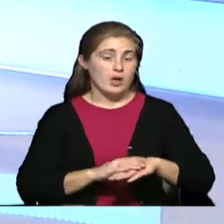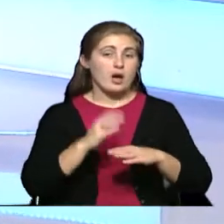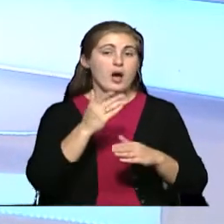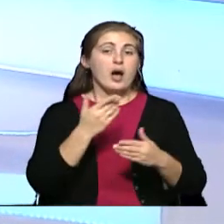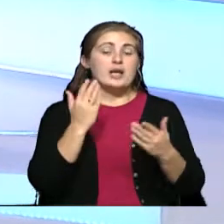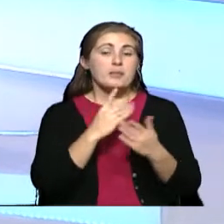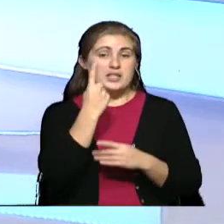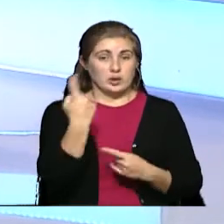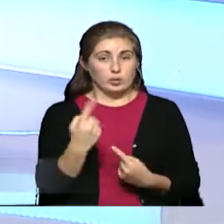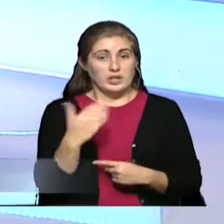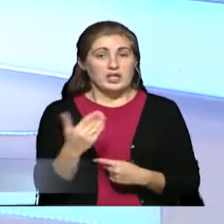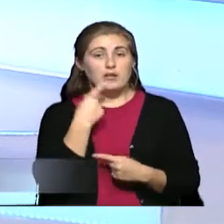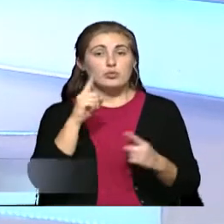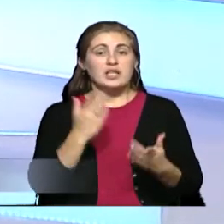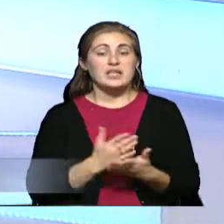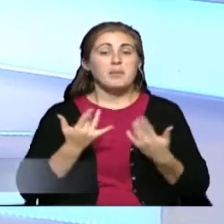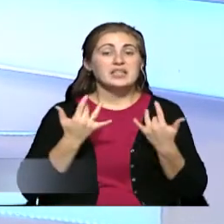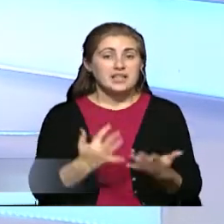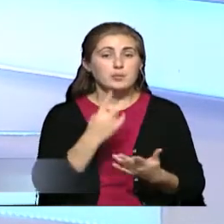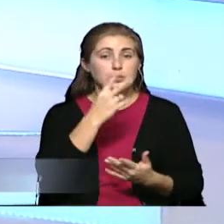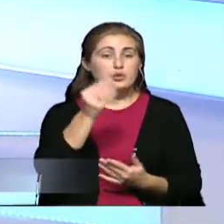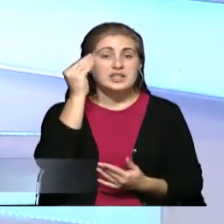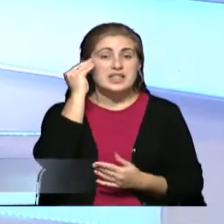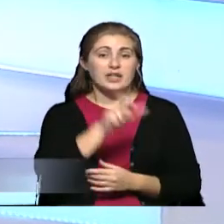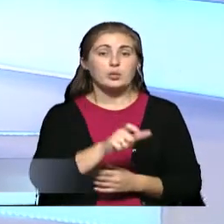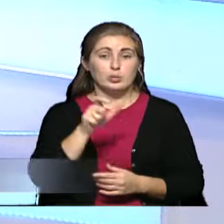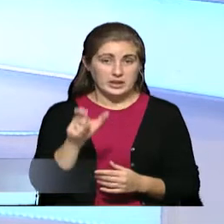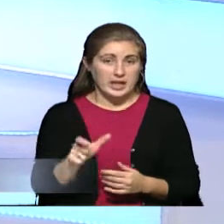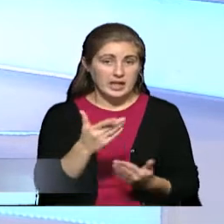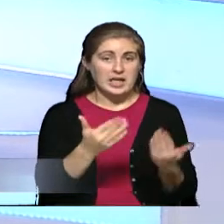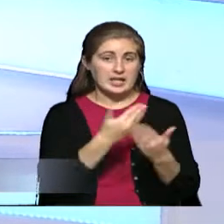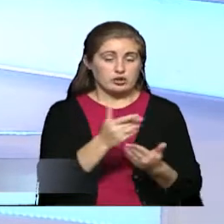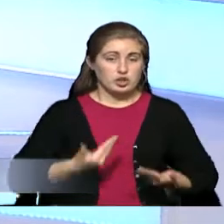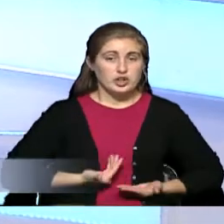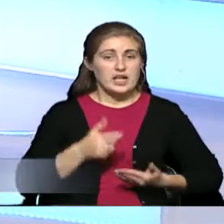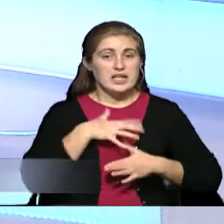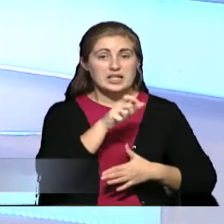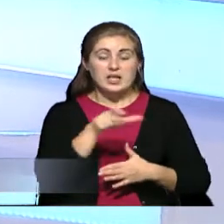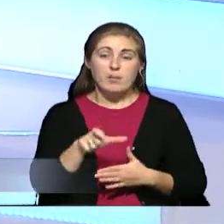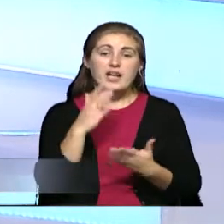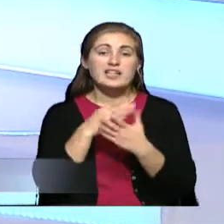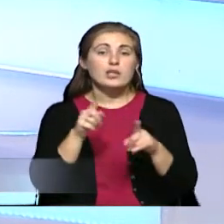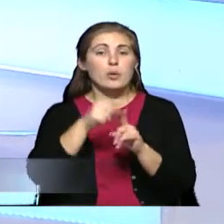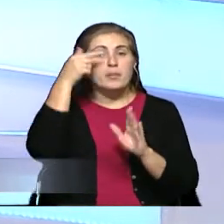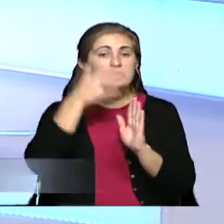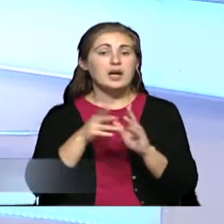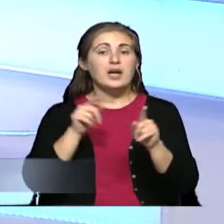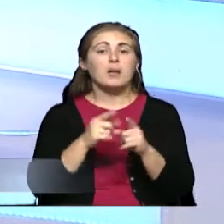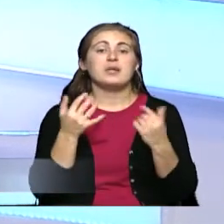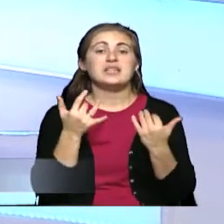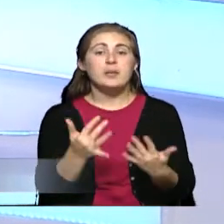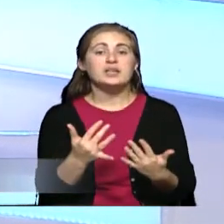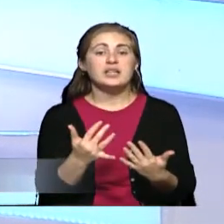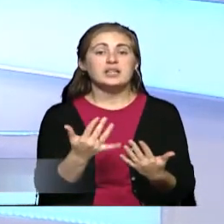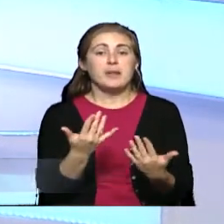что есть потребность с точки зрения людей, с точки зрения жителей Крыма, а есть такое понимание, как потребность с точки